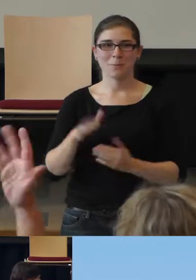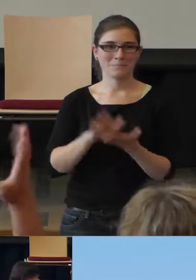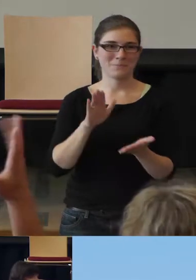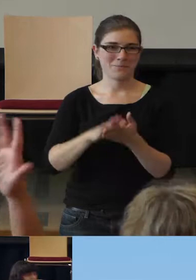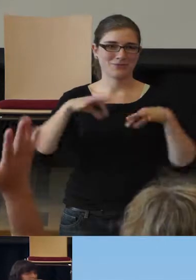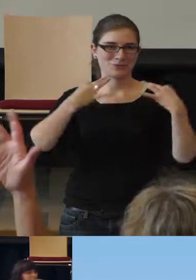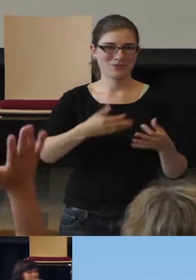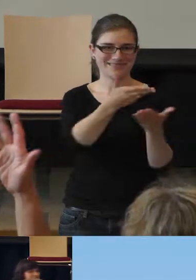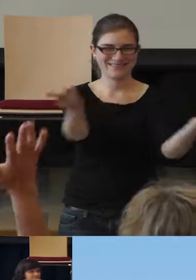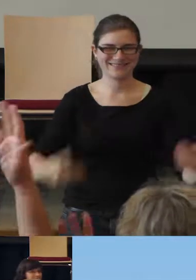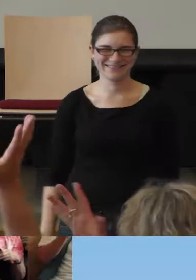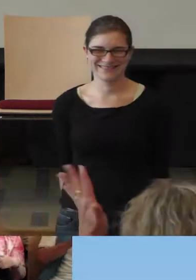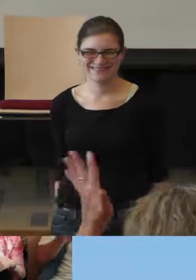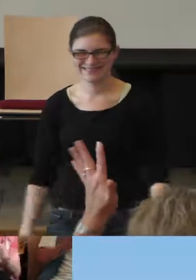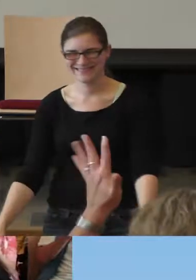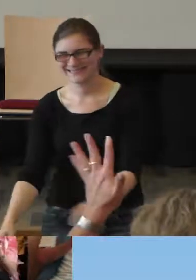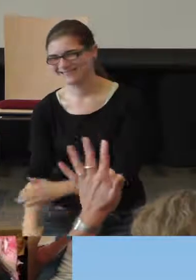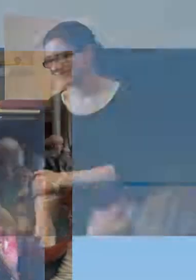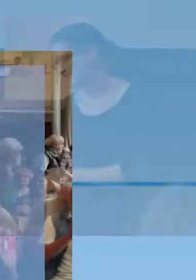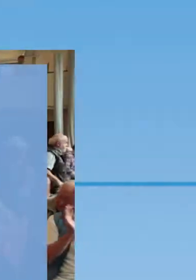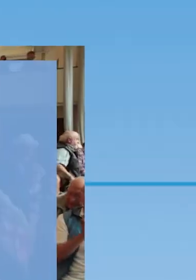gesund und und